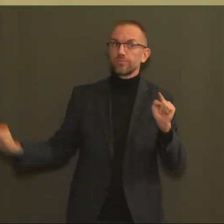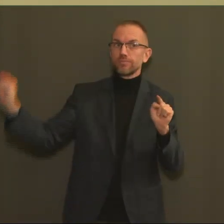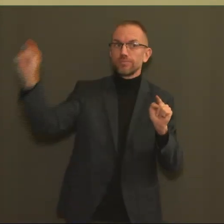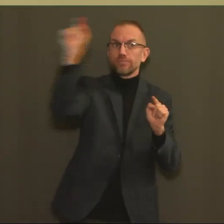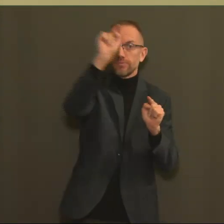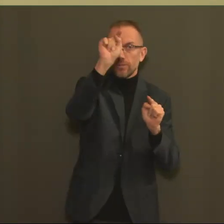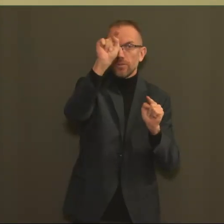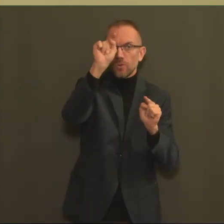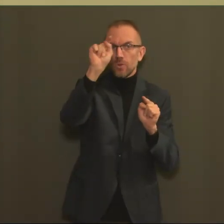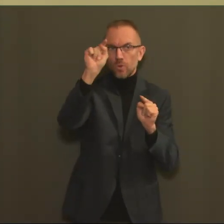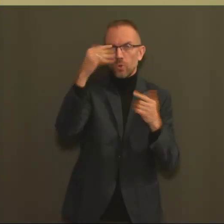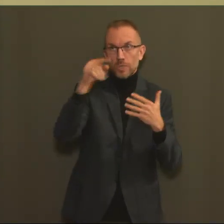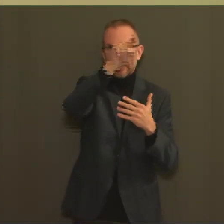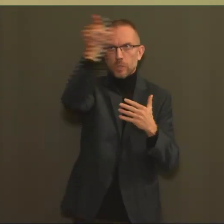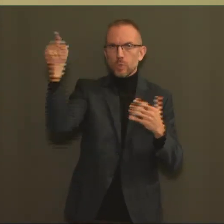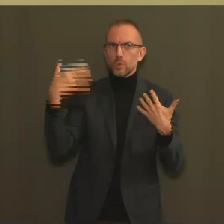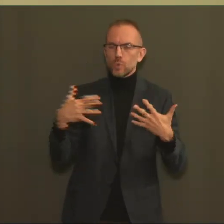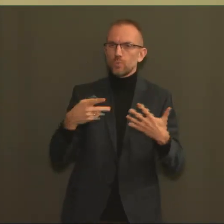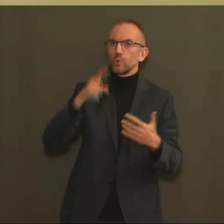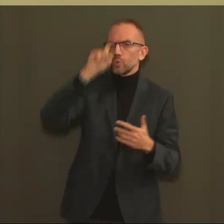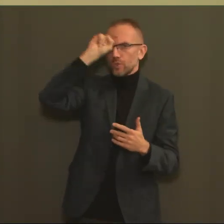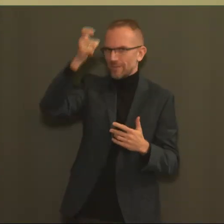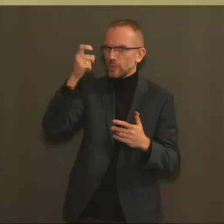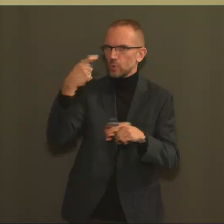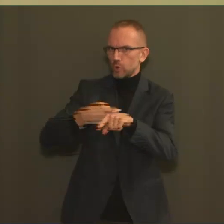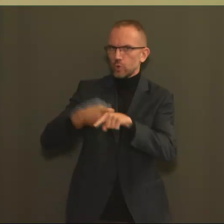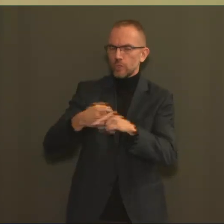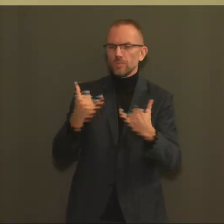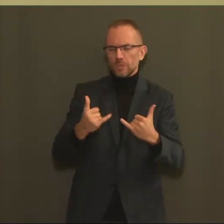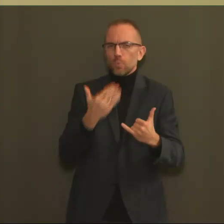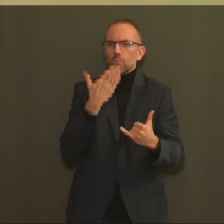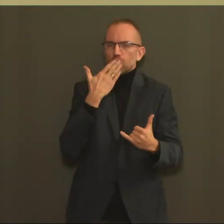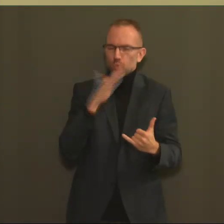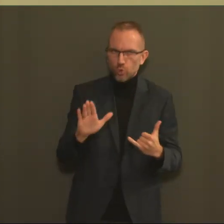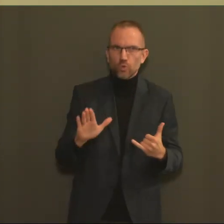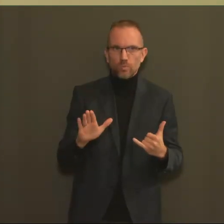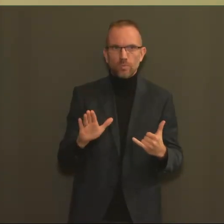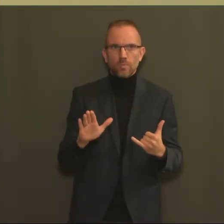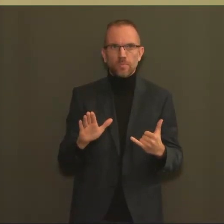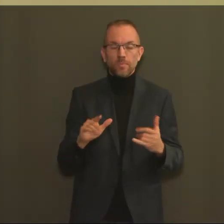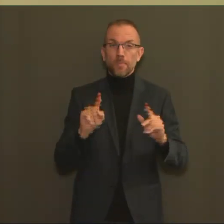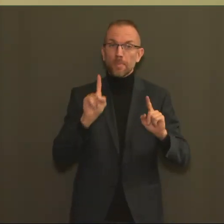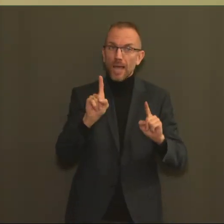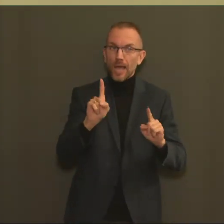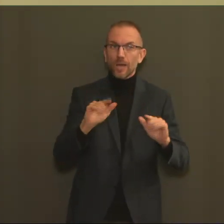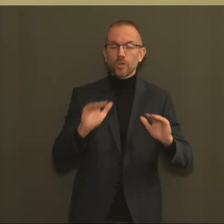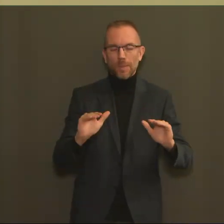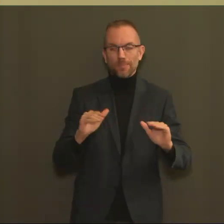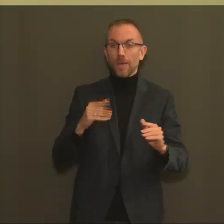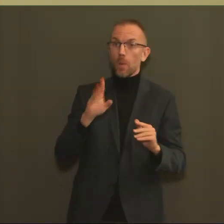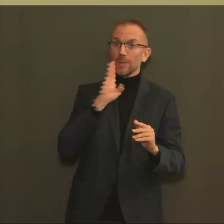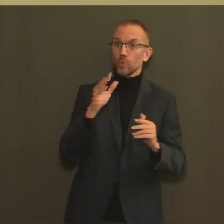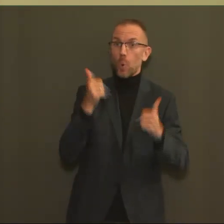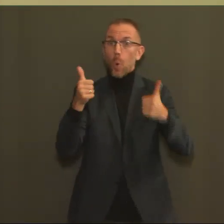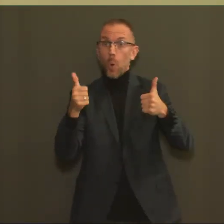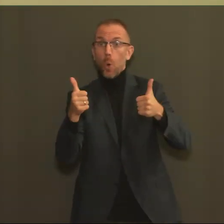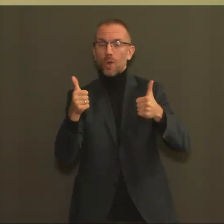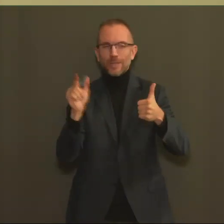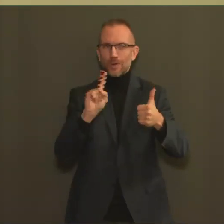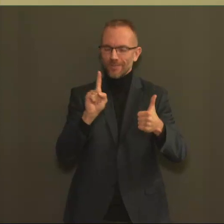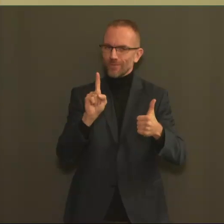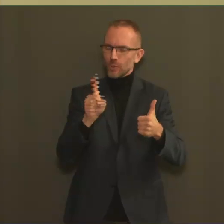nog eens tonen jongen die zij die is ziet u zoveel ruilen dan zijn ik iedere vrouw zie de en ik iedere aan niveau